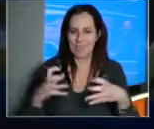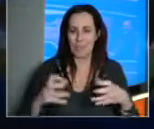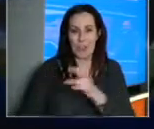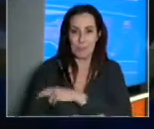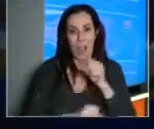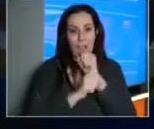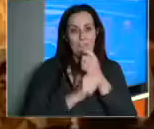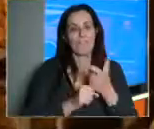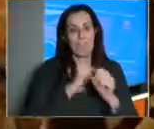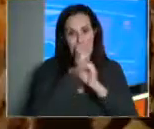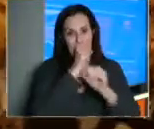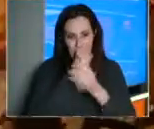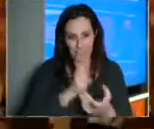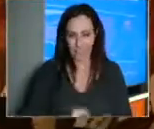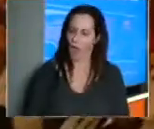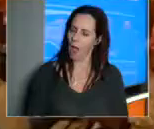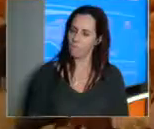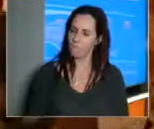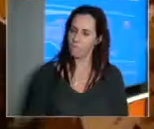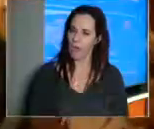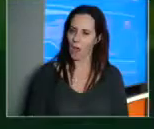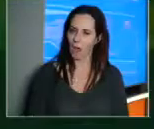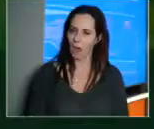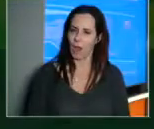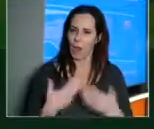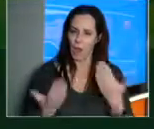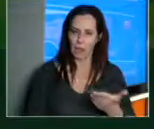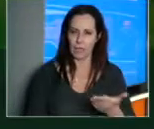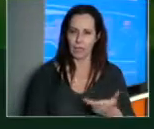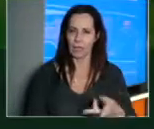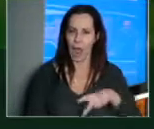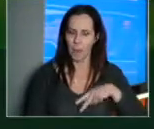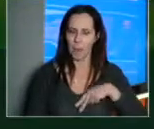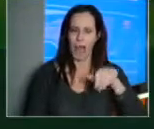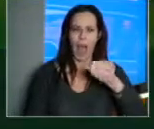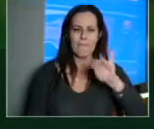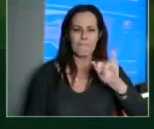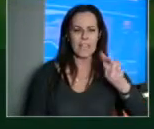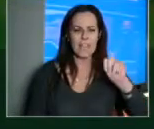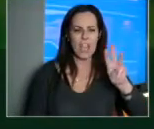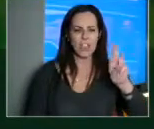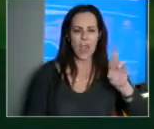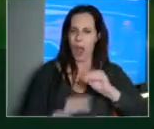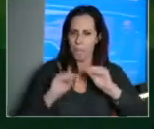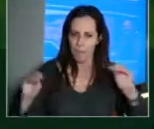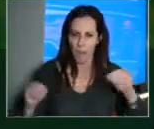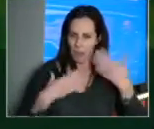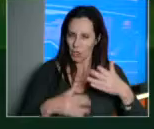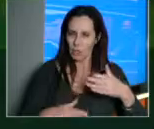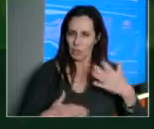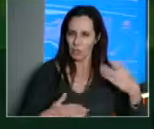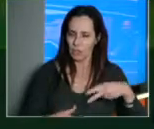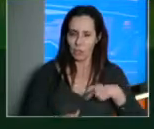מושג. אבל לעלות באמצע ההופעה של גדעון פוליקר ולתת לאבי נשר את הפרס בו. אבי נשר הוא במאי גדול, הוא אחד המוצלחים שלנו מתחום